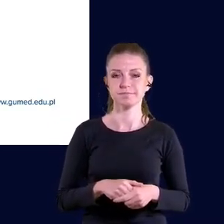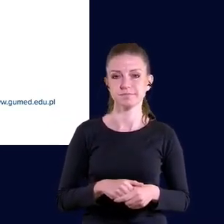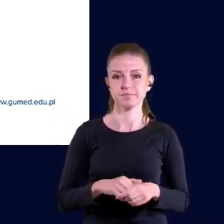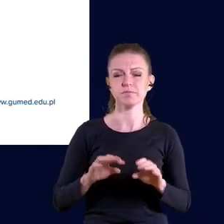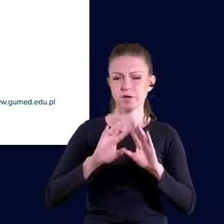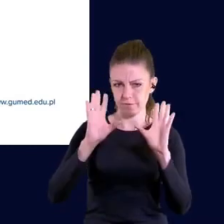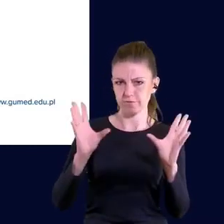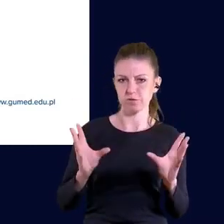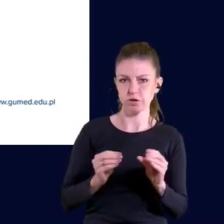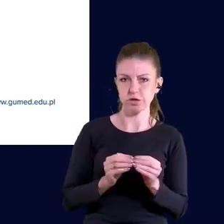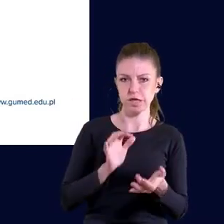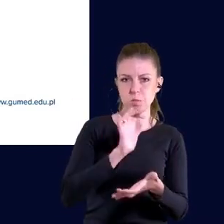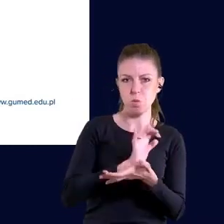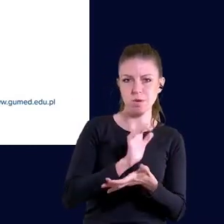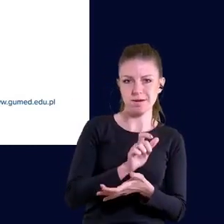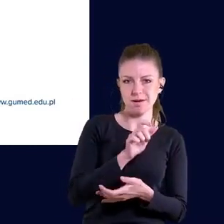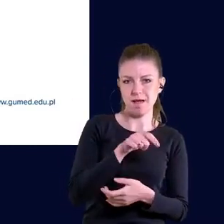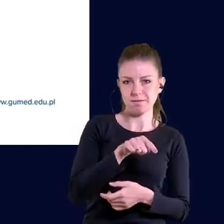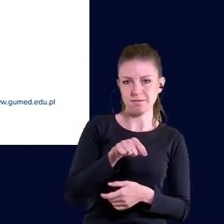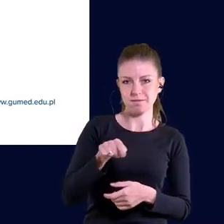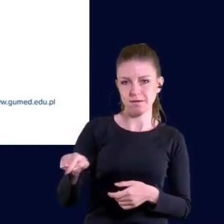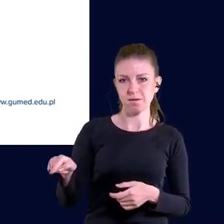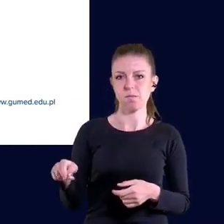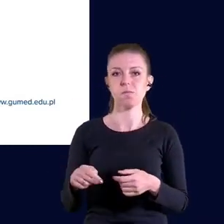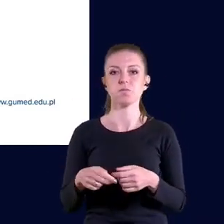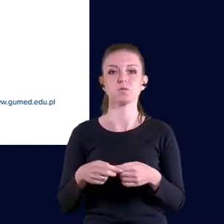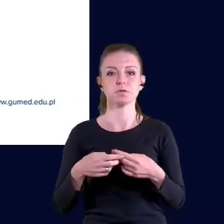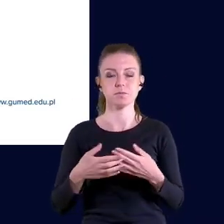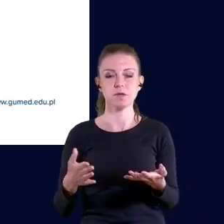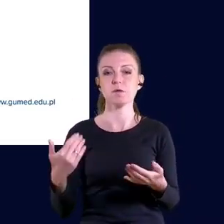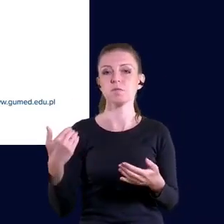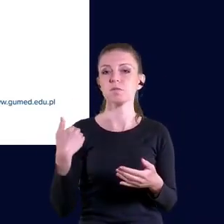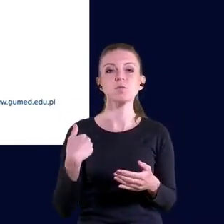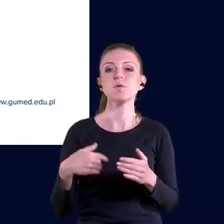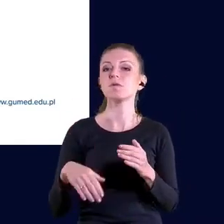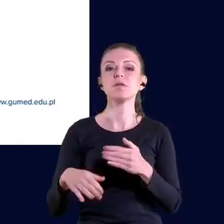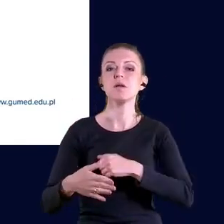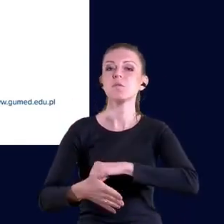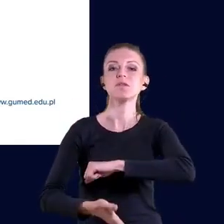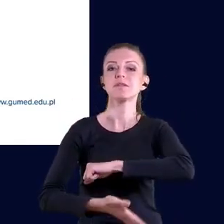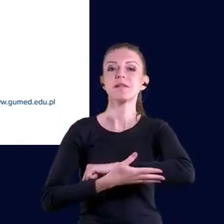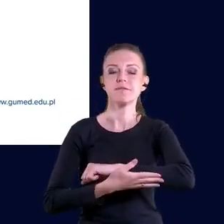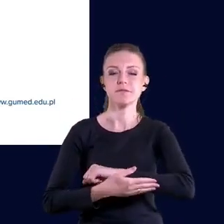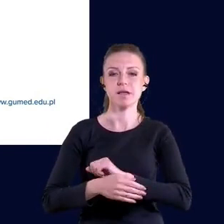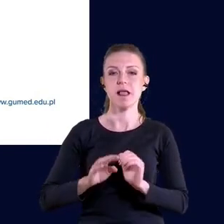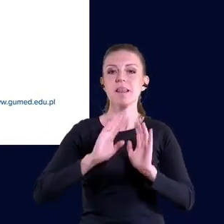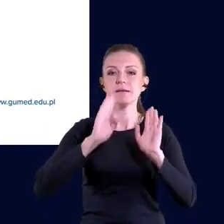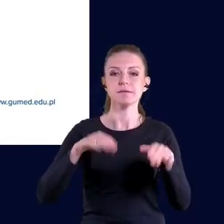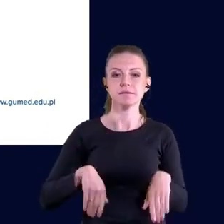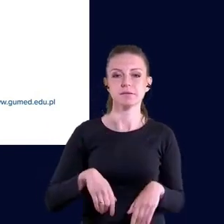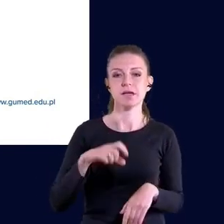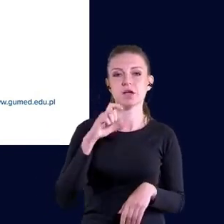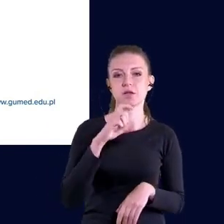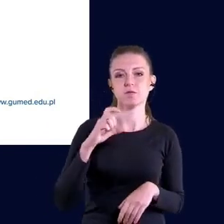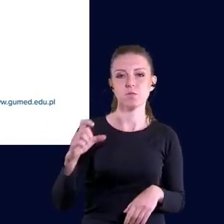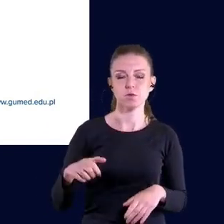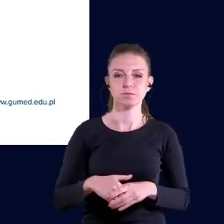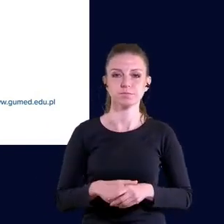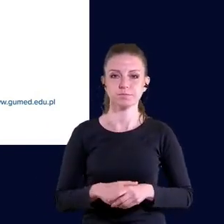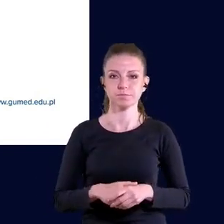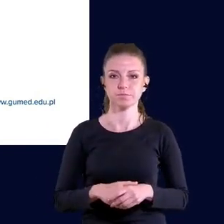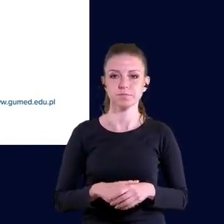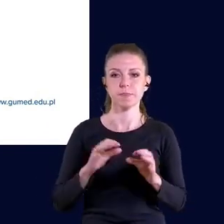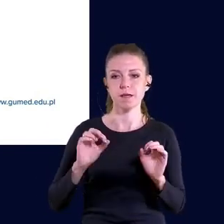wszystkie publikacje o udostępnienie wszystkich aplikacji odbywa się na zasadach podstawie licencji creative commons w tym momencie chciałbym